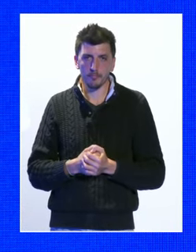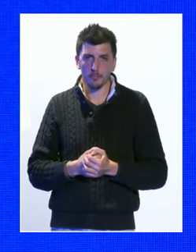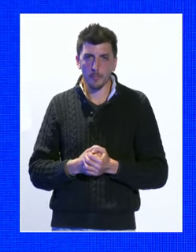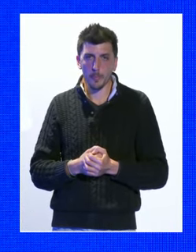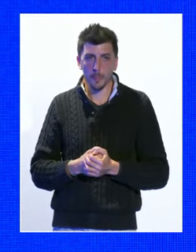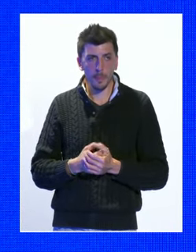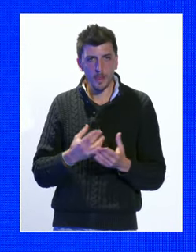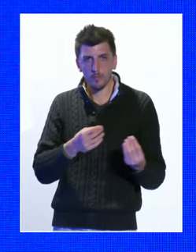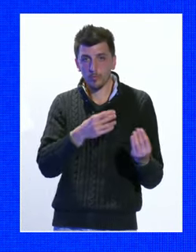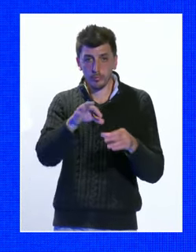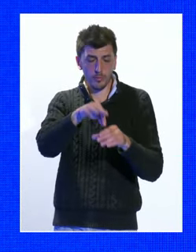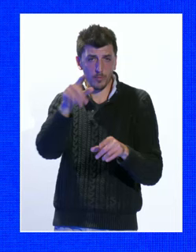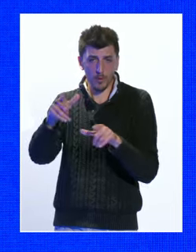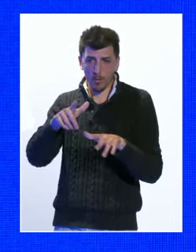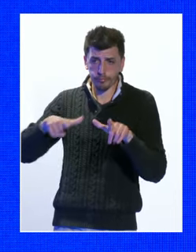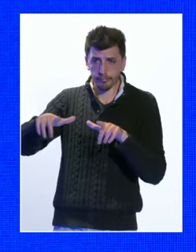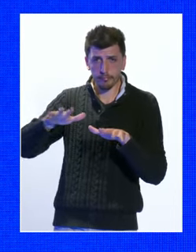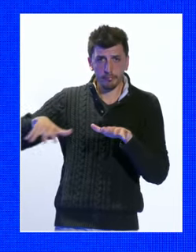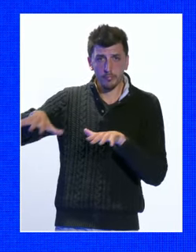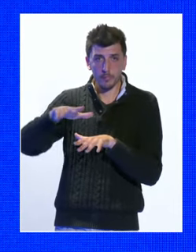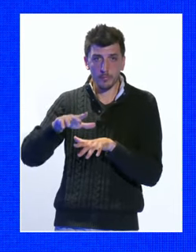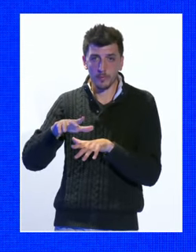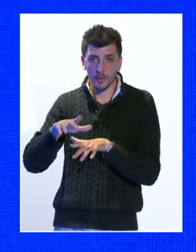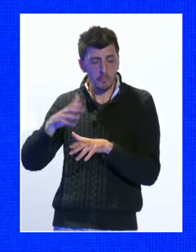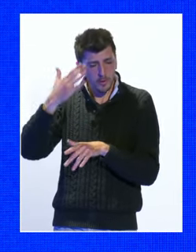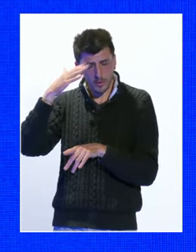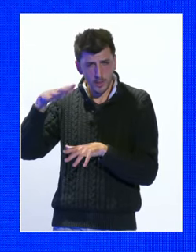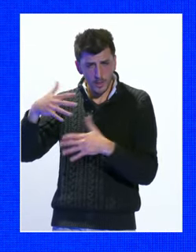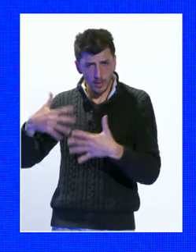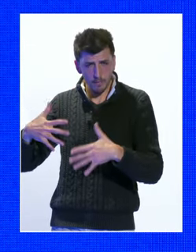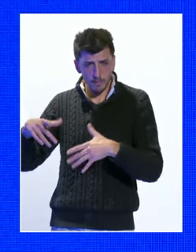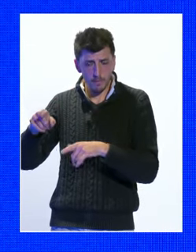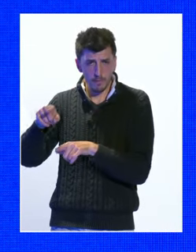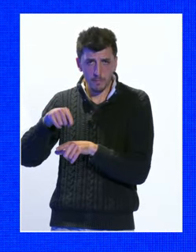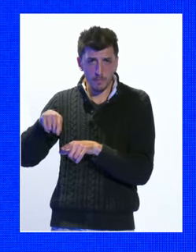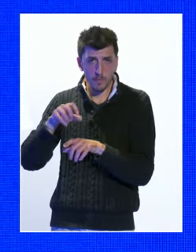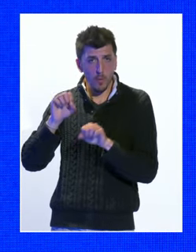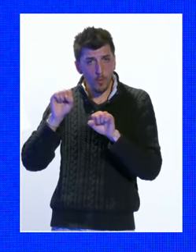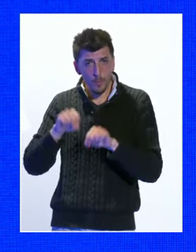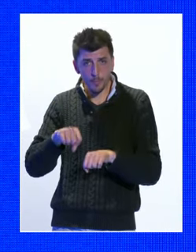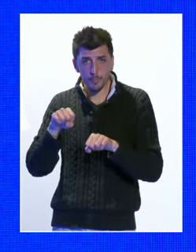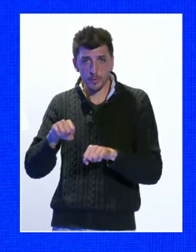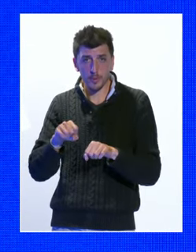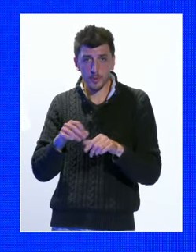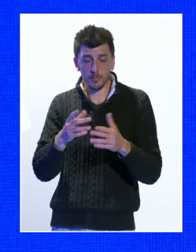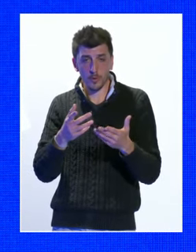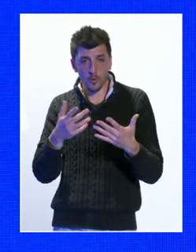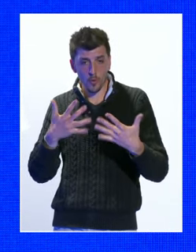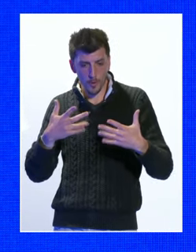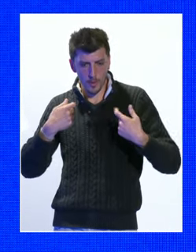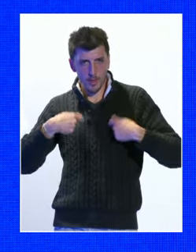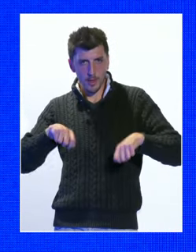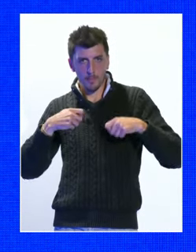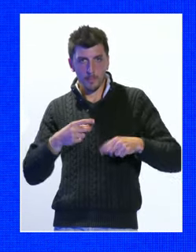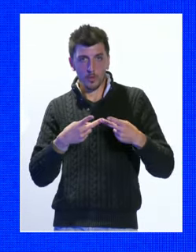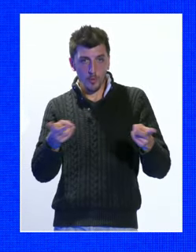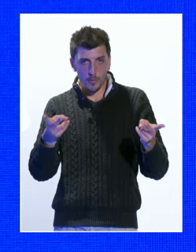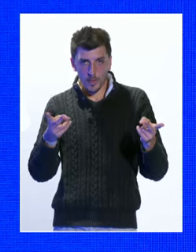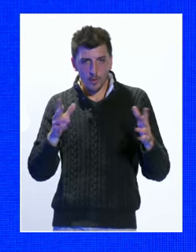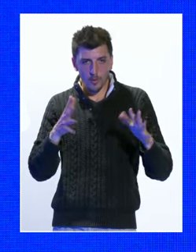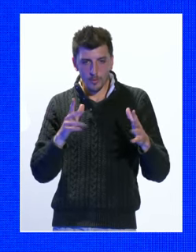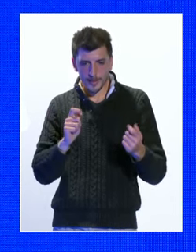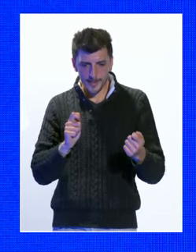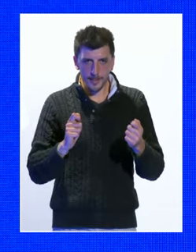que l'on peut réinventer l'action publique pour que ces agents soient plus épanouis dans leur travail, que